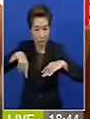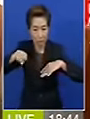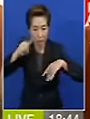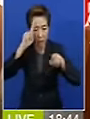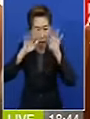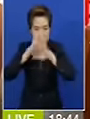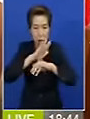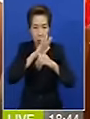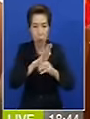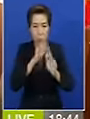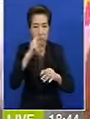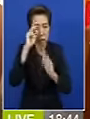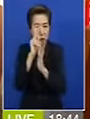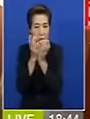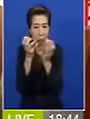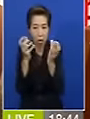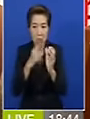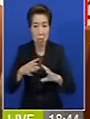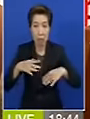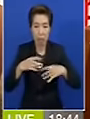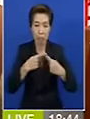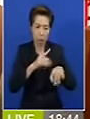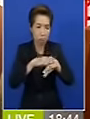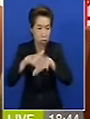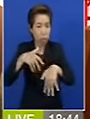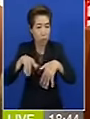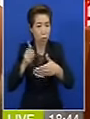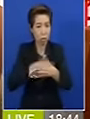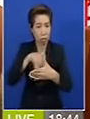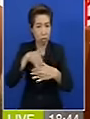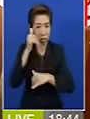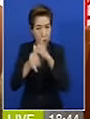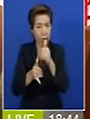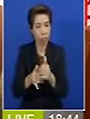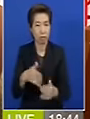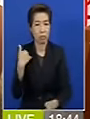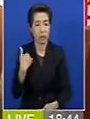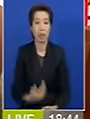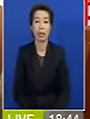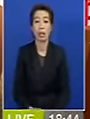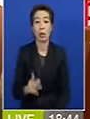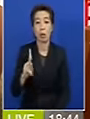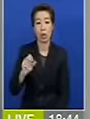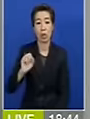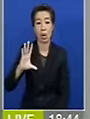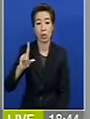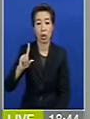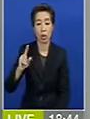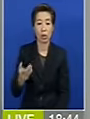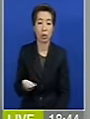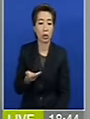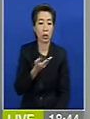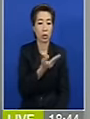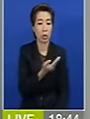รัฐธรรมนูญแต่ก็ยังทำหน้าที่เชิญชวนประชาชนมาใช้สิทธิ์ออกเสียงค่ะครับอีกด้านนึงทางคสชนะคะพันเอกหญิงศิริจัน